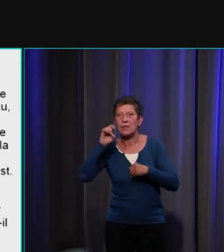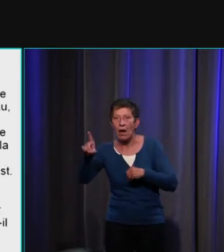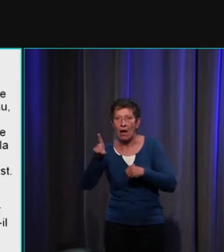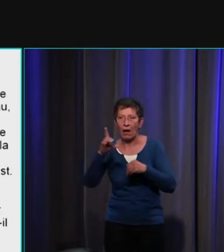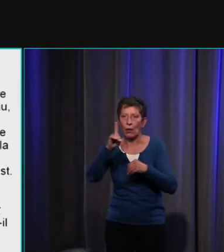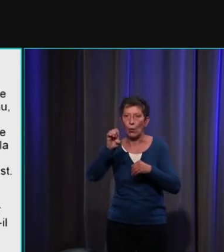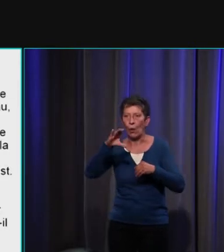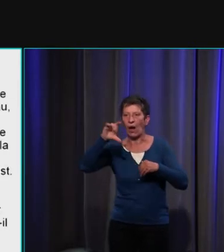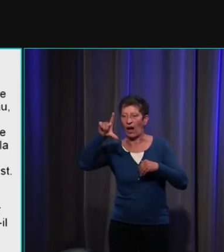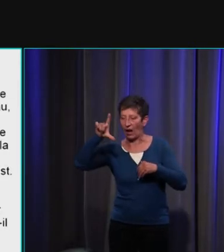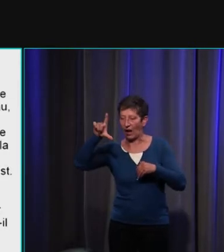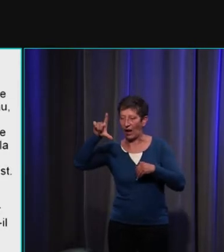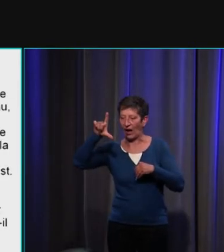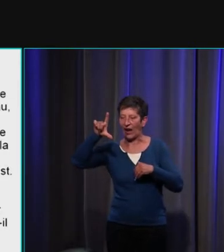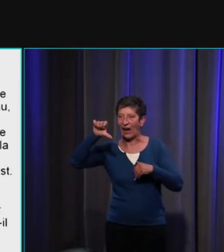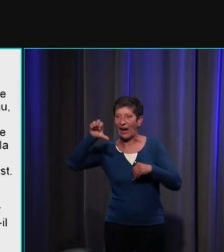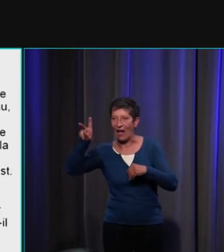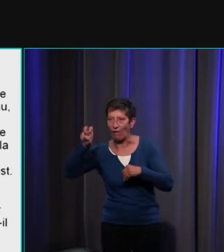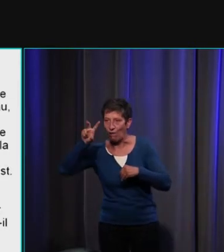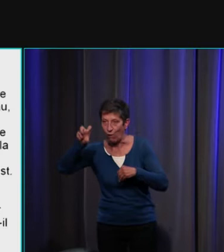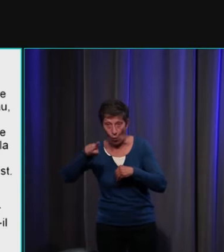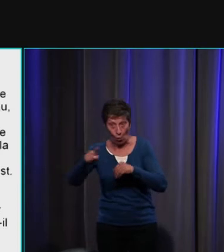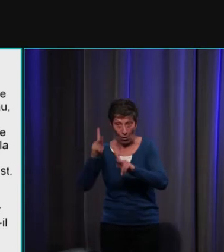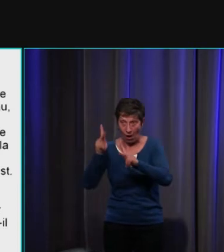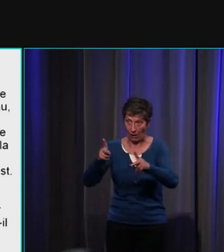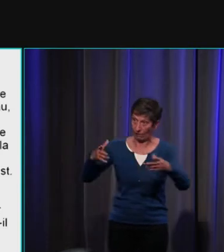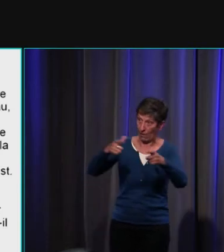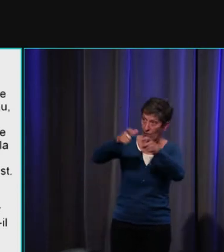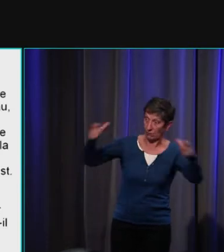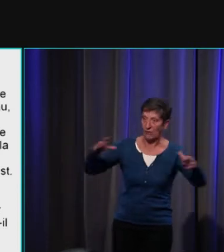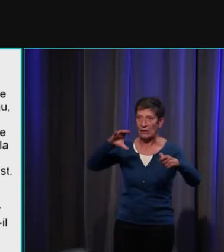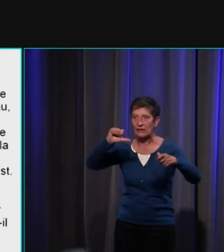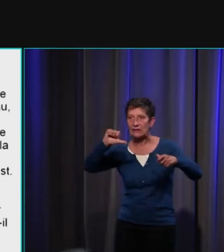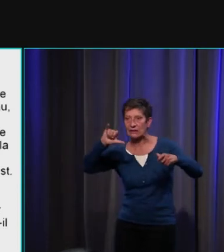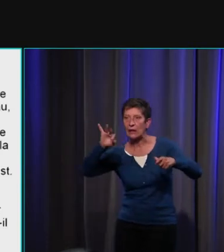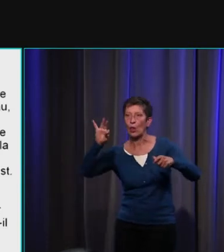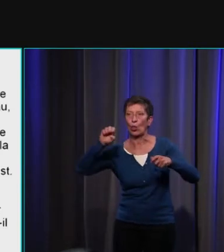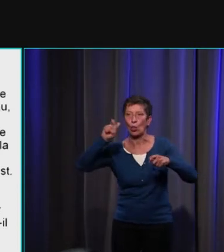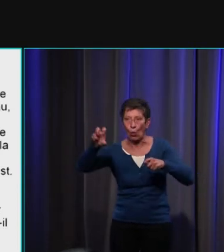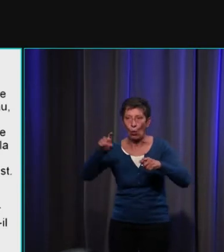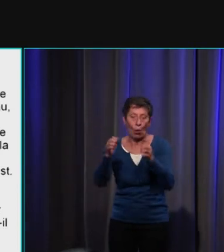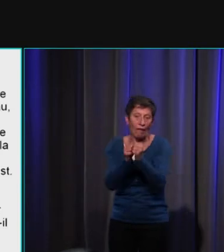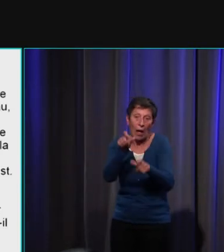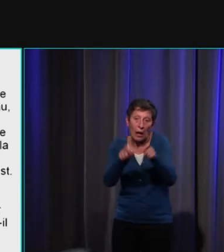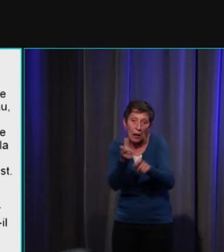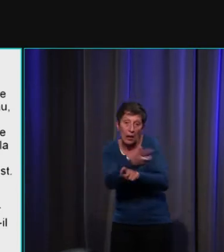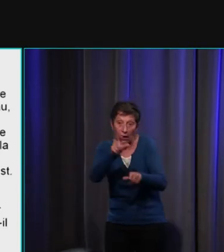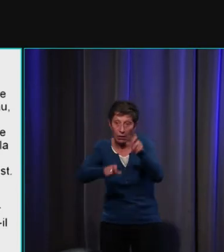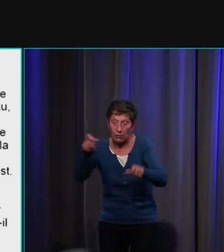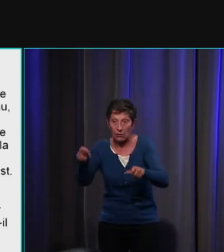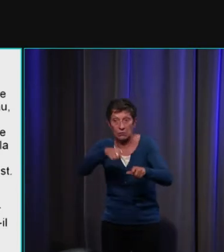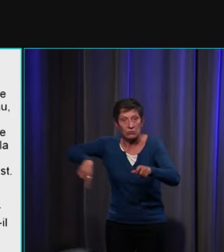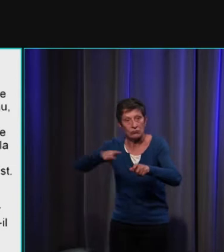une trentaine de ses cousins de ses amis pour devenir moine et il aime cette ligne extrêmement austère